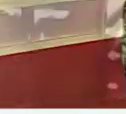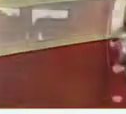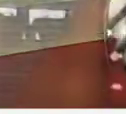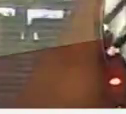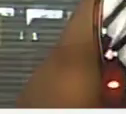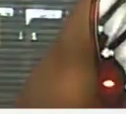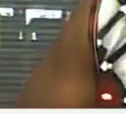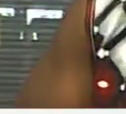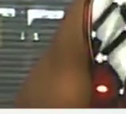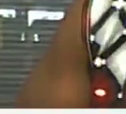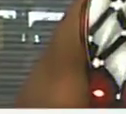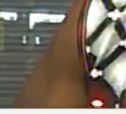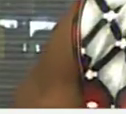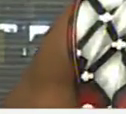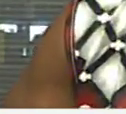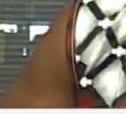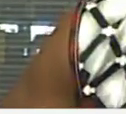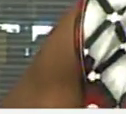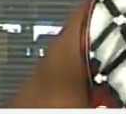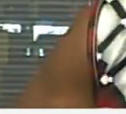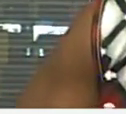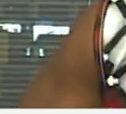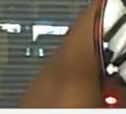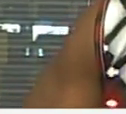ya sae amulinde